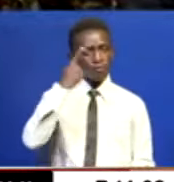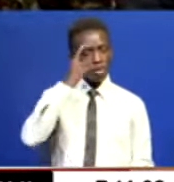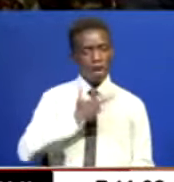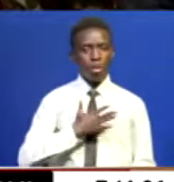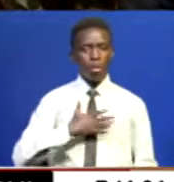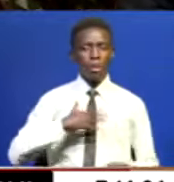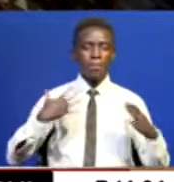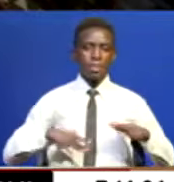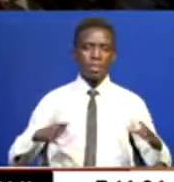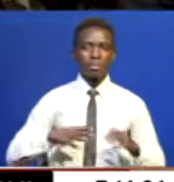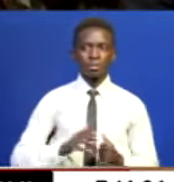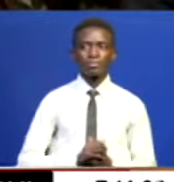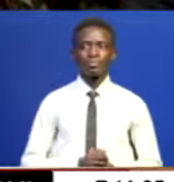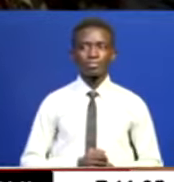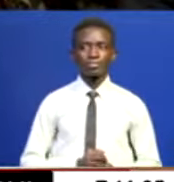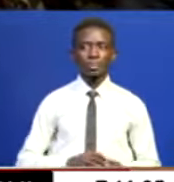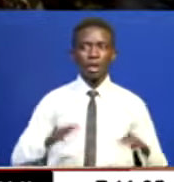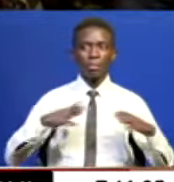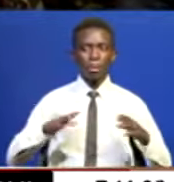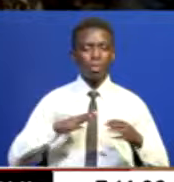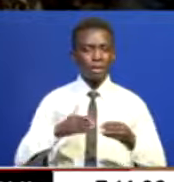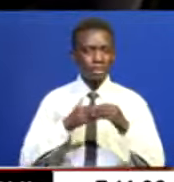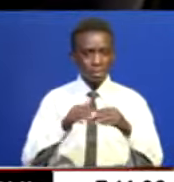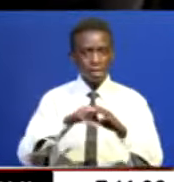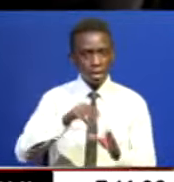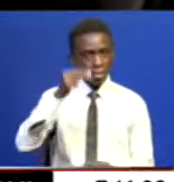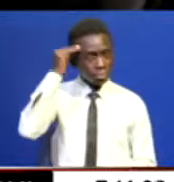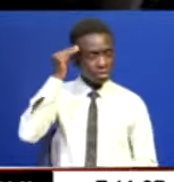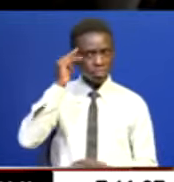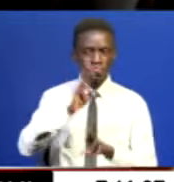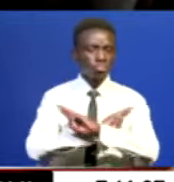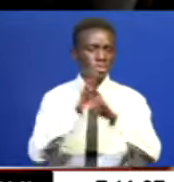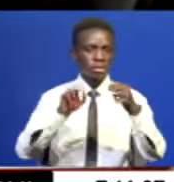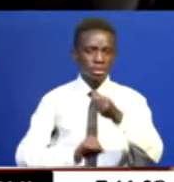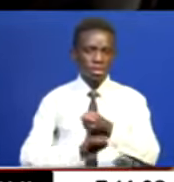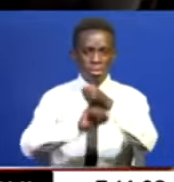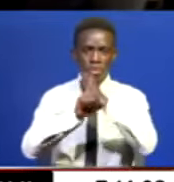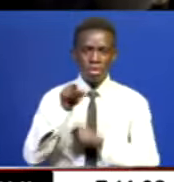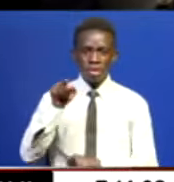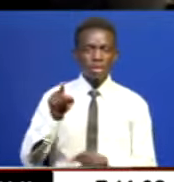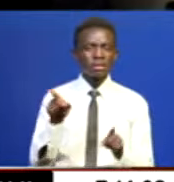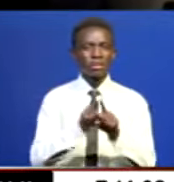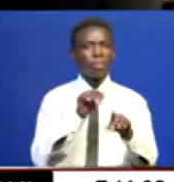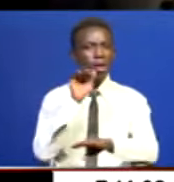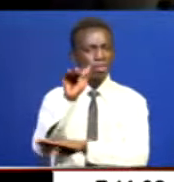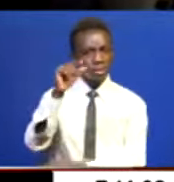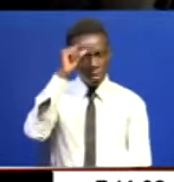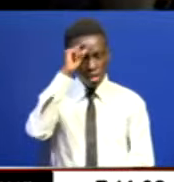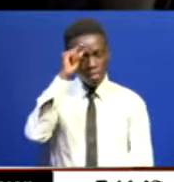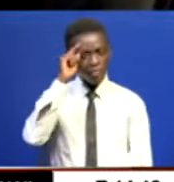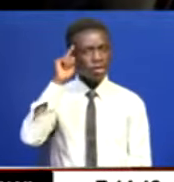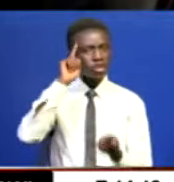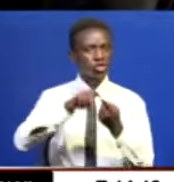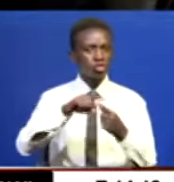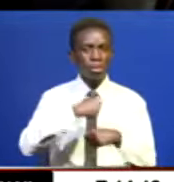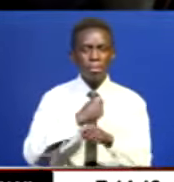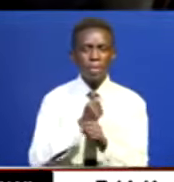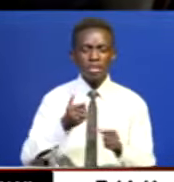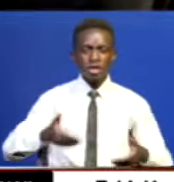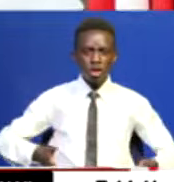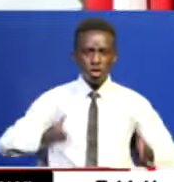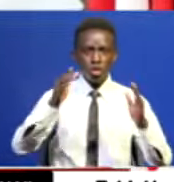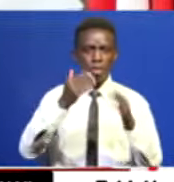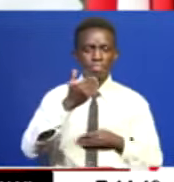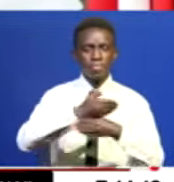Viongozi wa kaunti ya Mandera wamejitolea kuunga mkono juhudi hizo, huku wakitoa wito kwa serikali kuimarisha barabara za sehemu